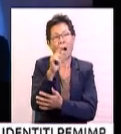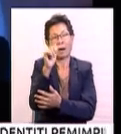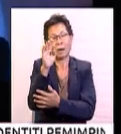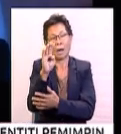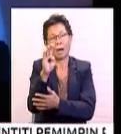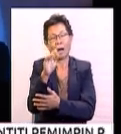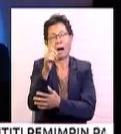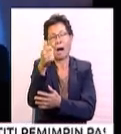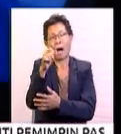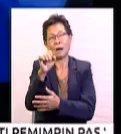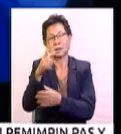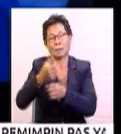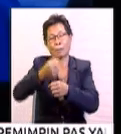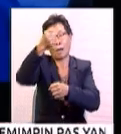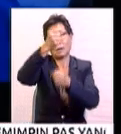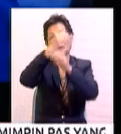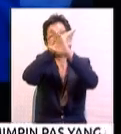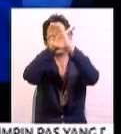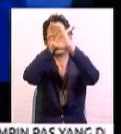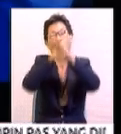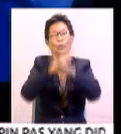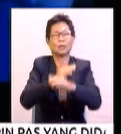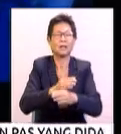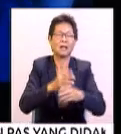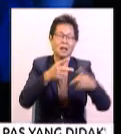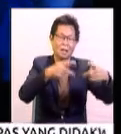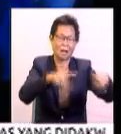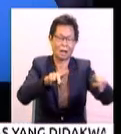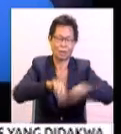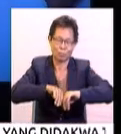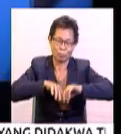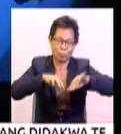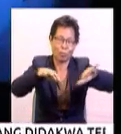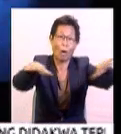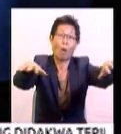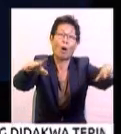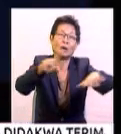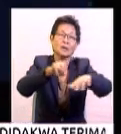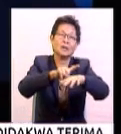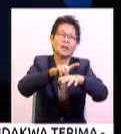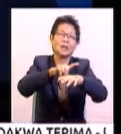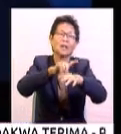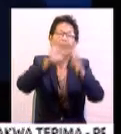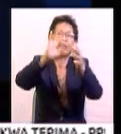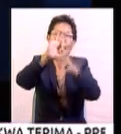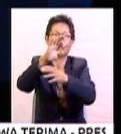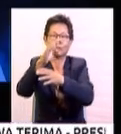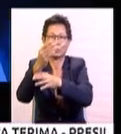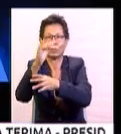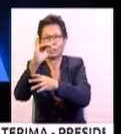Teduh di sebuah premis perniagaan menjadi tular di media sosial.